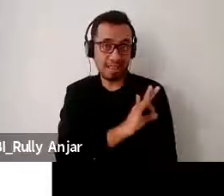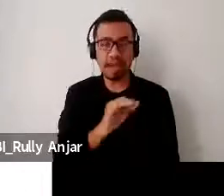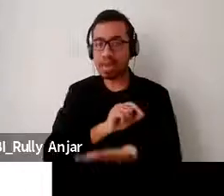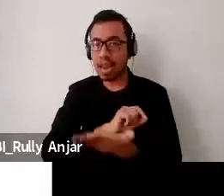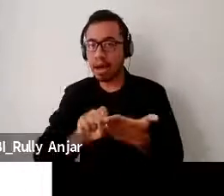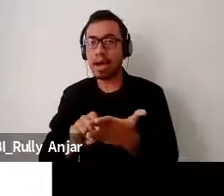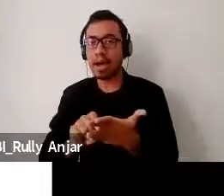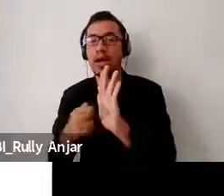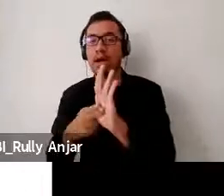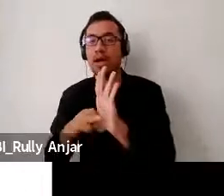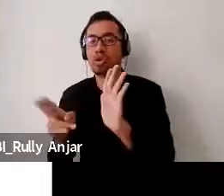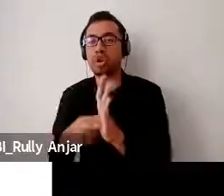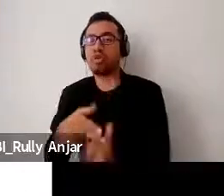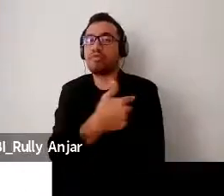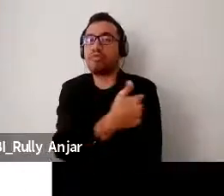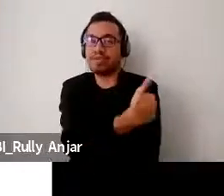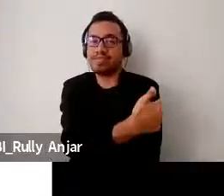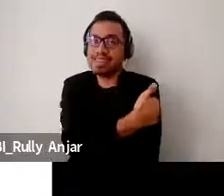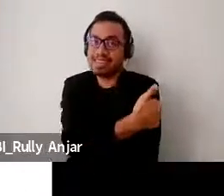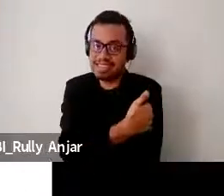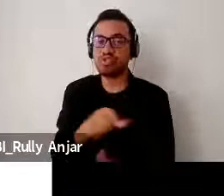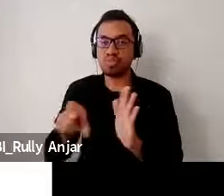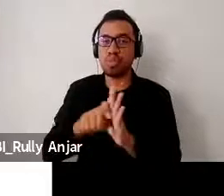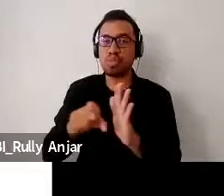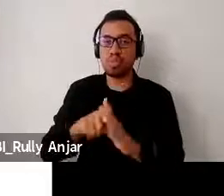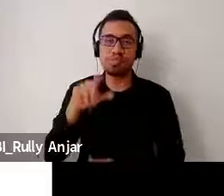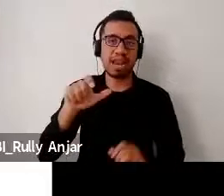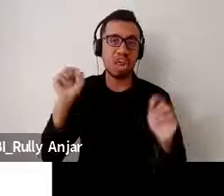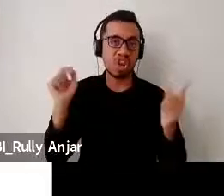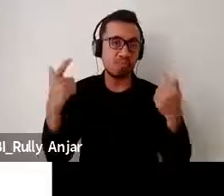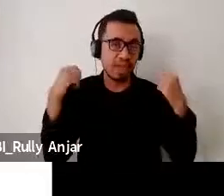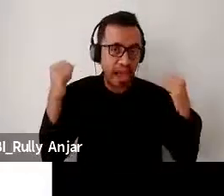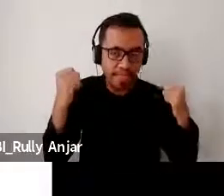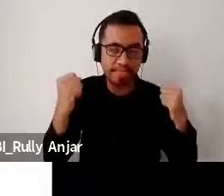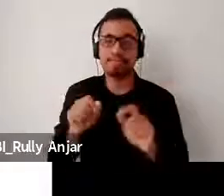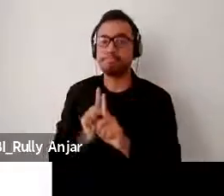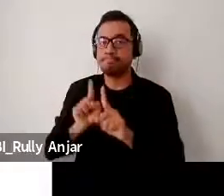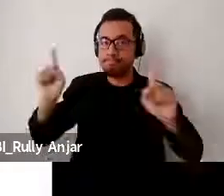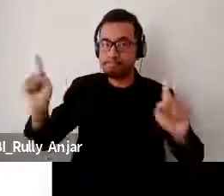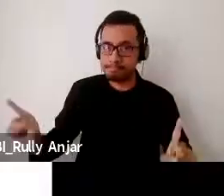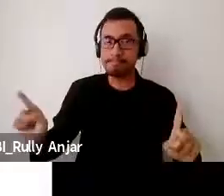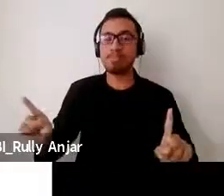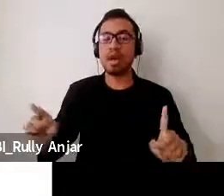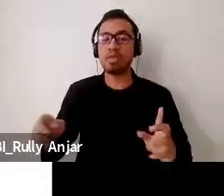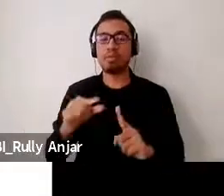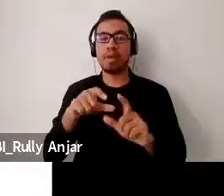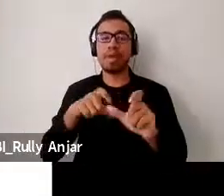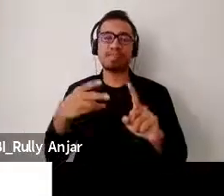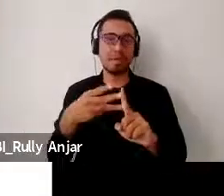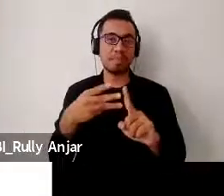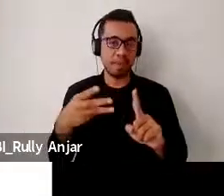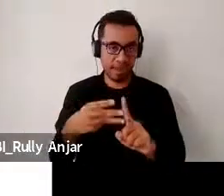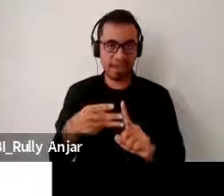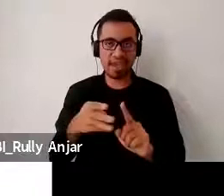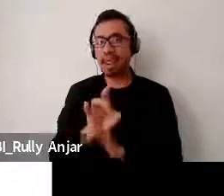di dalamnya yaitu pola hidup sehat, jaga jarak, pembatasan sosial berskala besar, dan sebagainya.